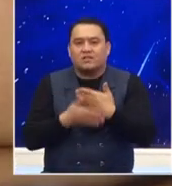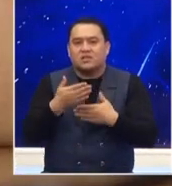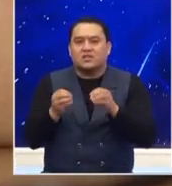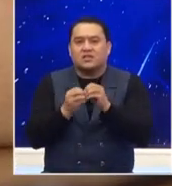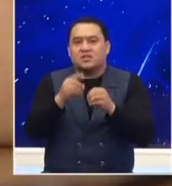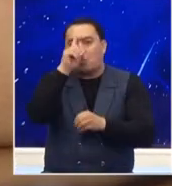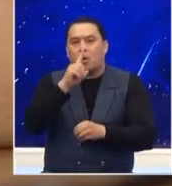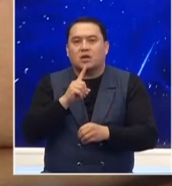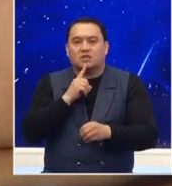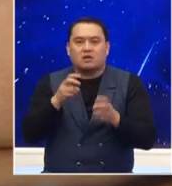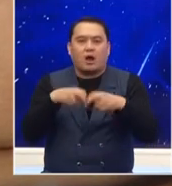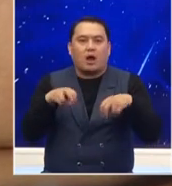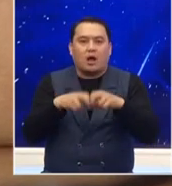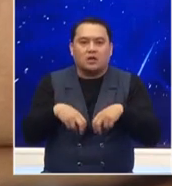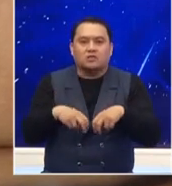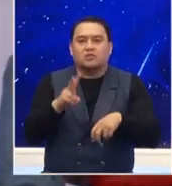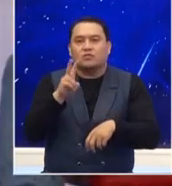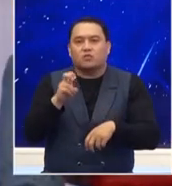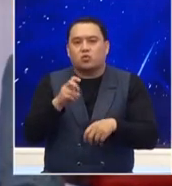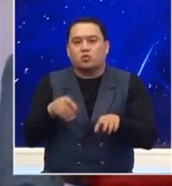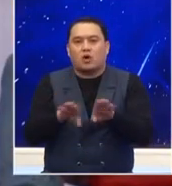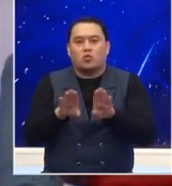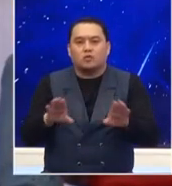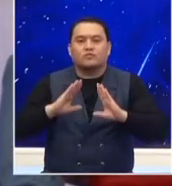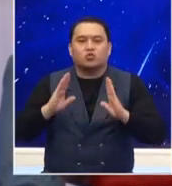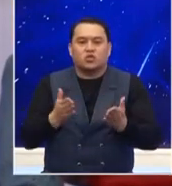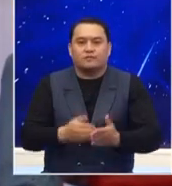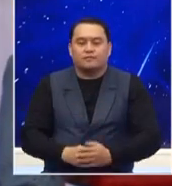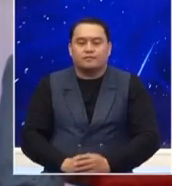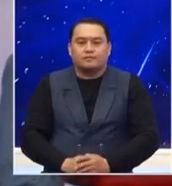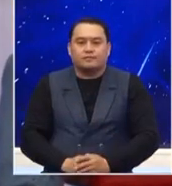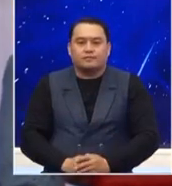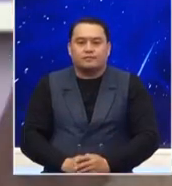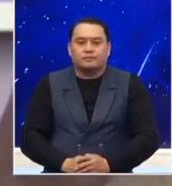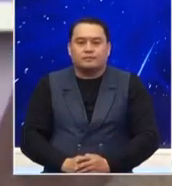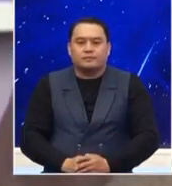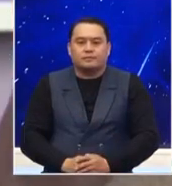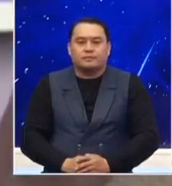За 10 месяцев было рассмотрено порядка 200 подобных случаев.